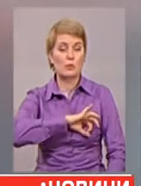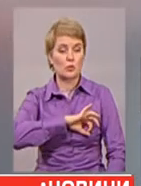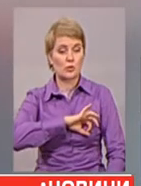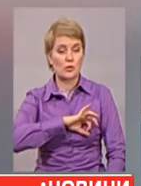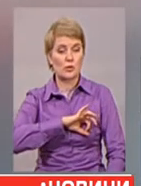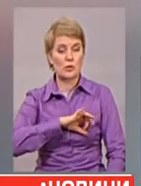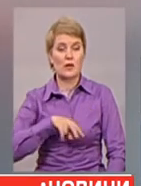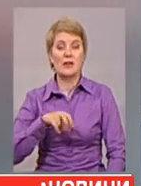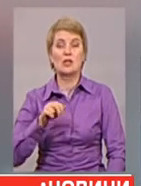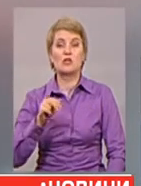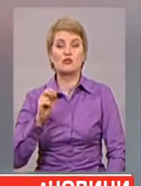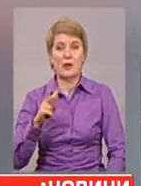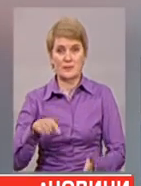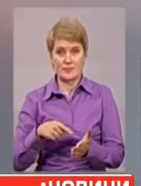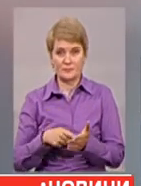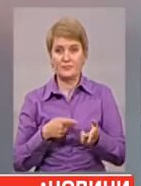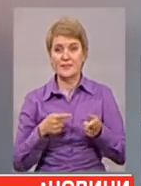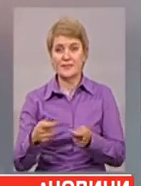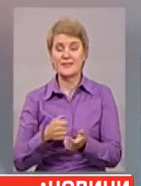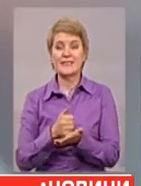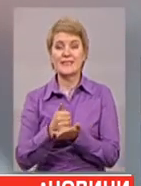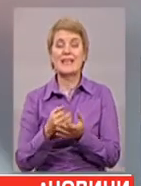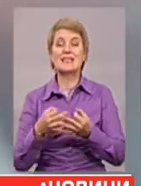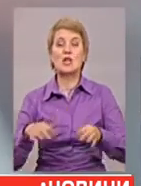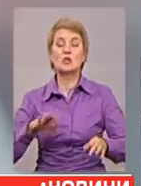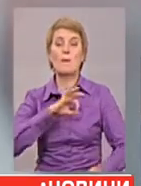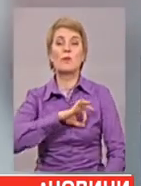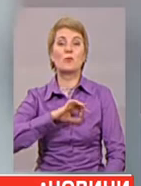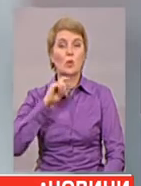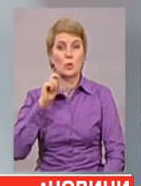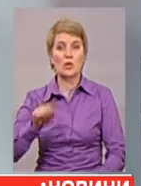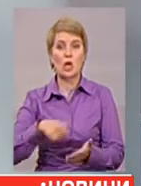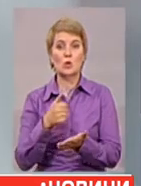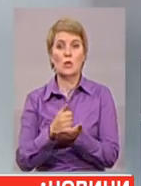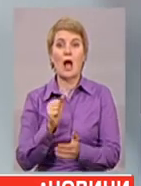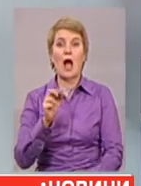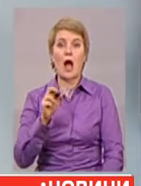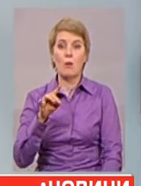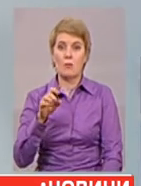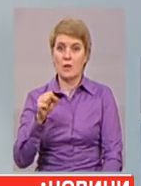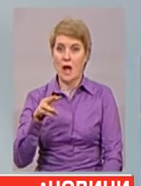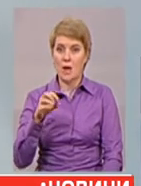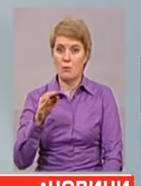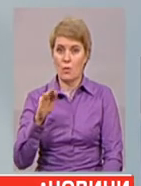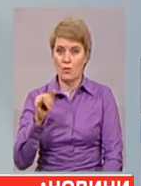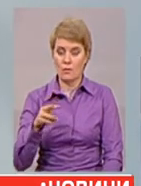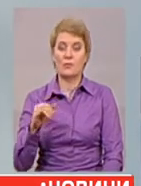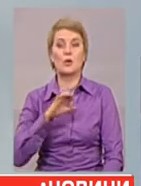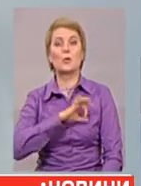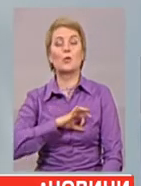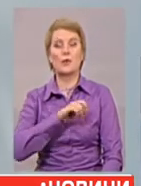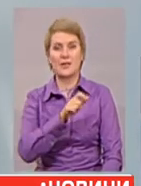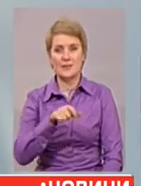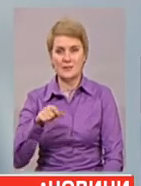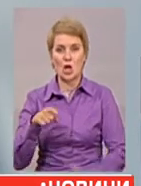В місто Лисичанськ виїхали лідери незалежної профспілки керівників України на чолі з Олександром Абрамовим і також юристи. І на